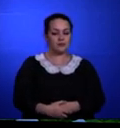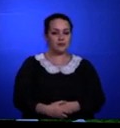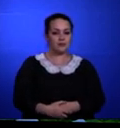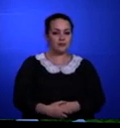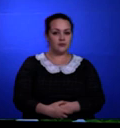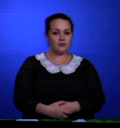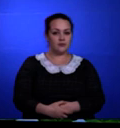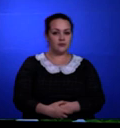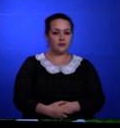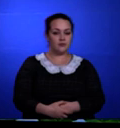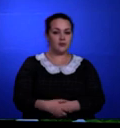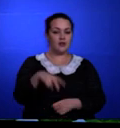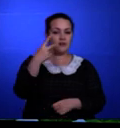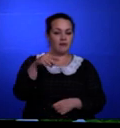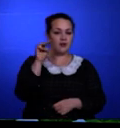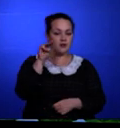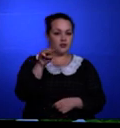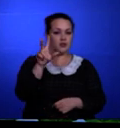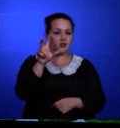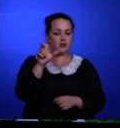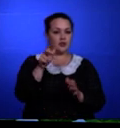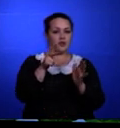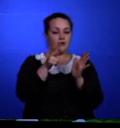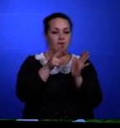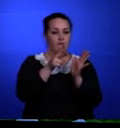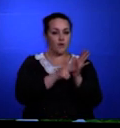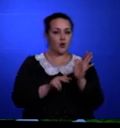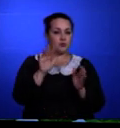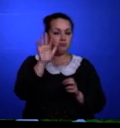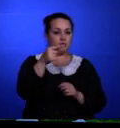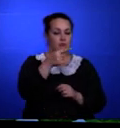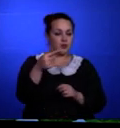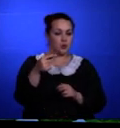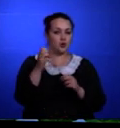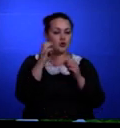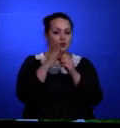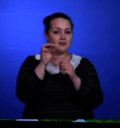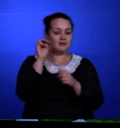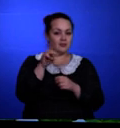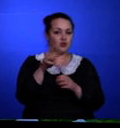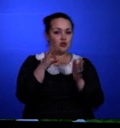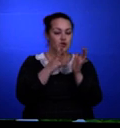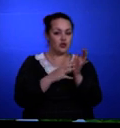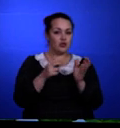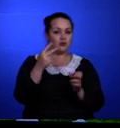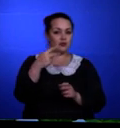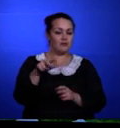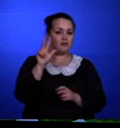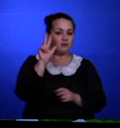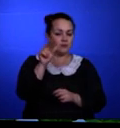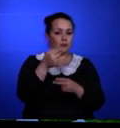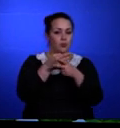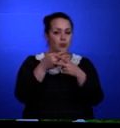20000 385 вычесть 14900 23 у вас